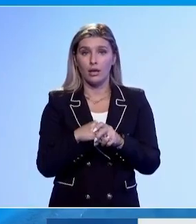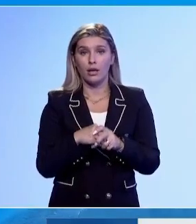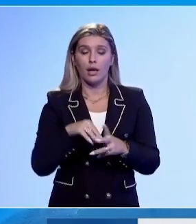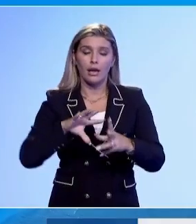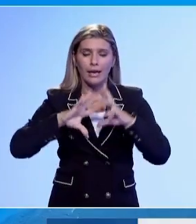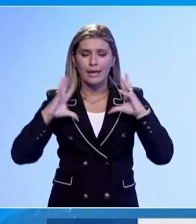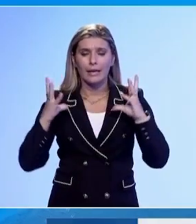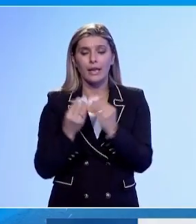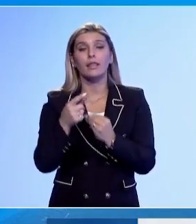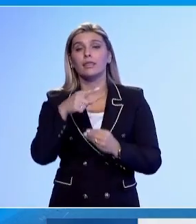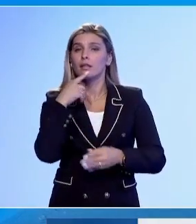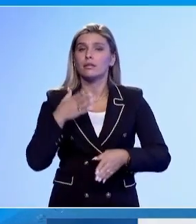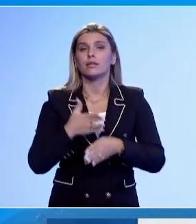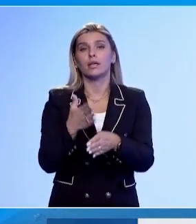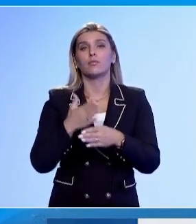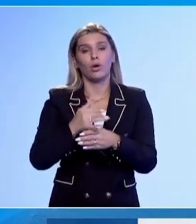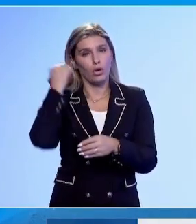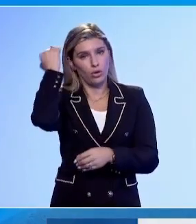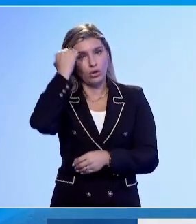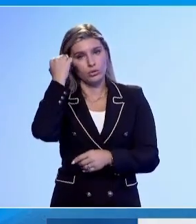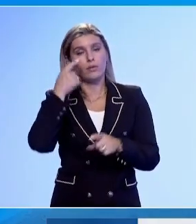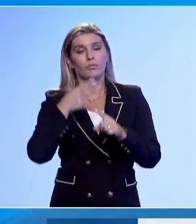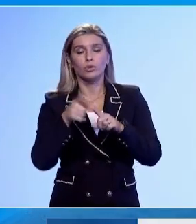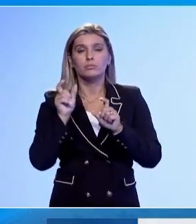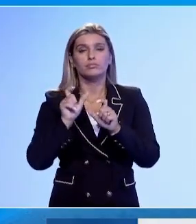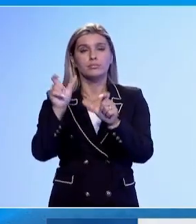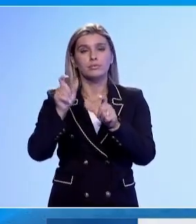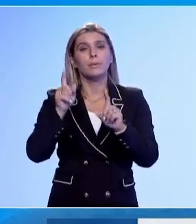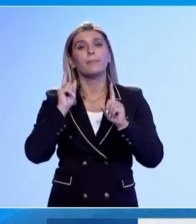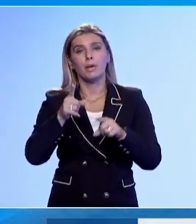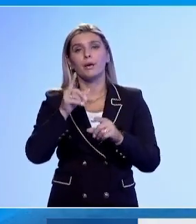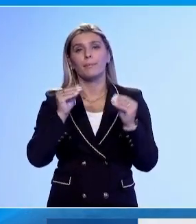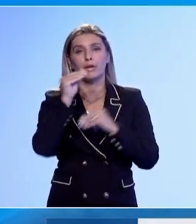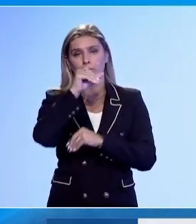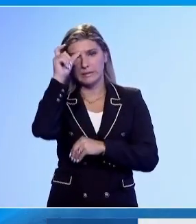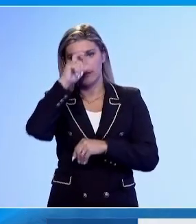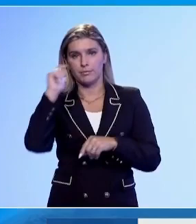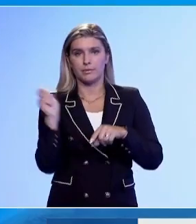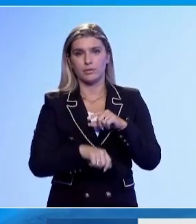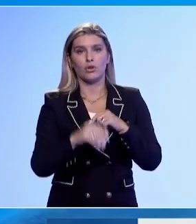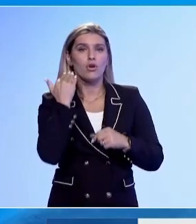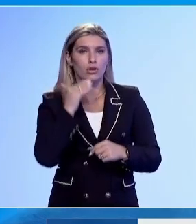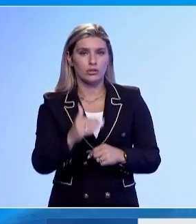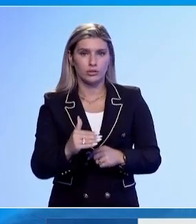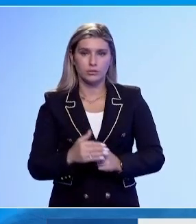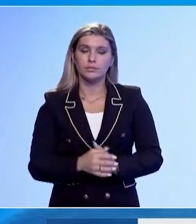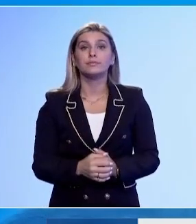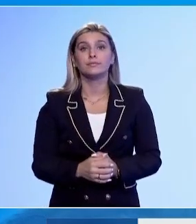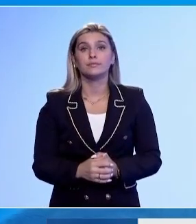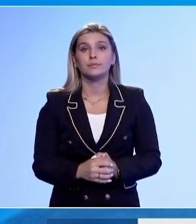për Kosovën dhe kanë bërthirje për qasje më të ashpër ndaj Serbisë.